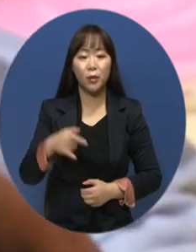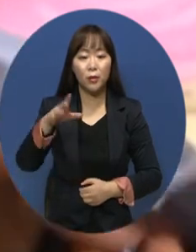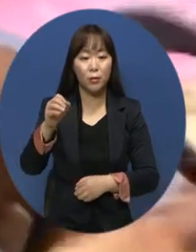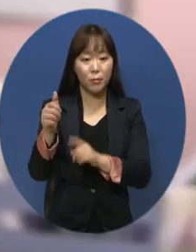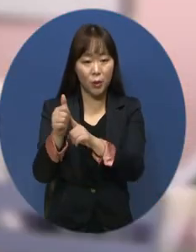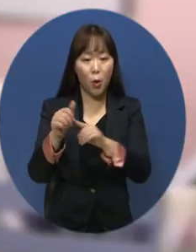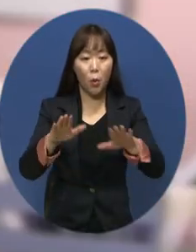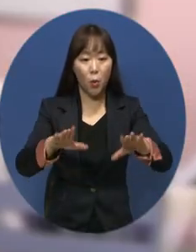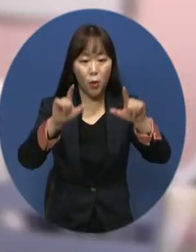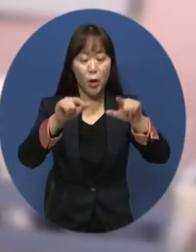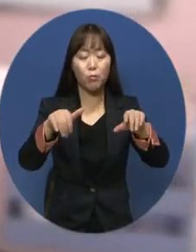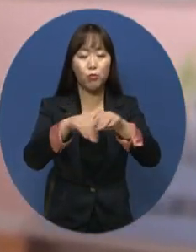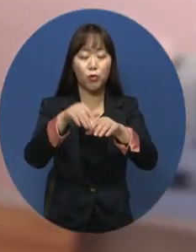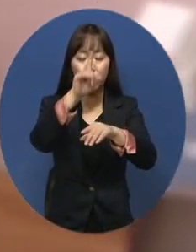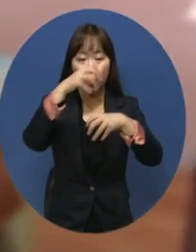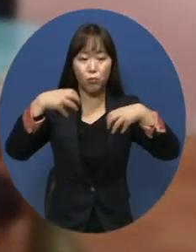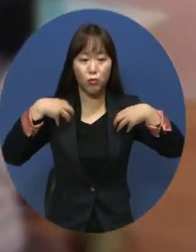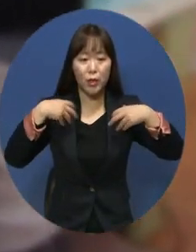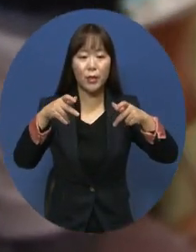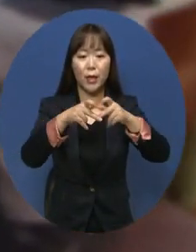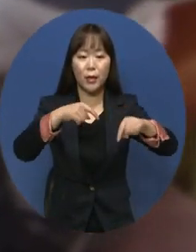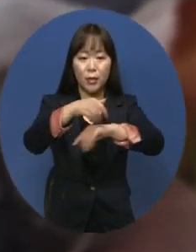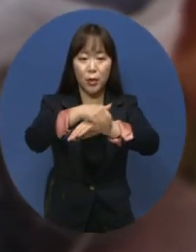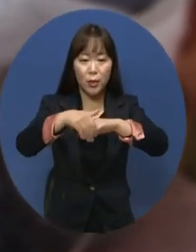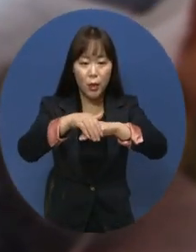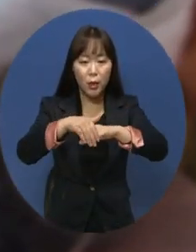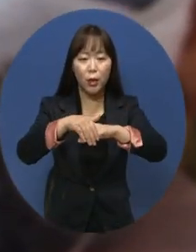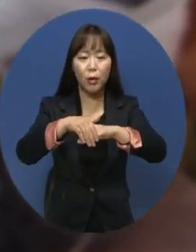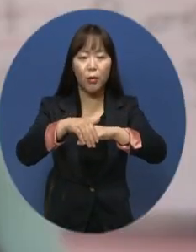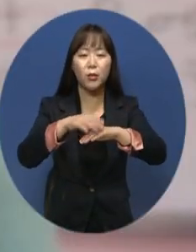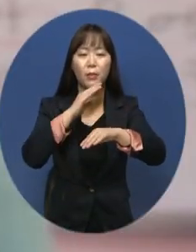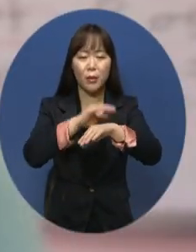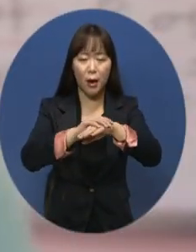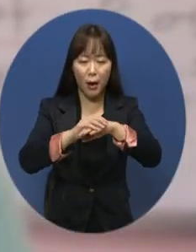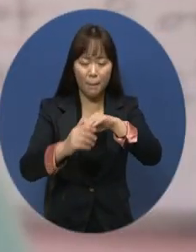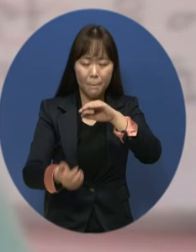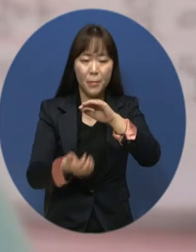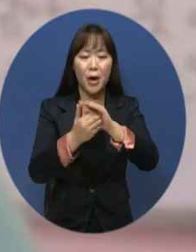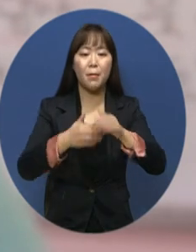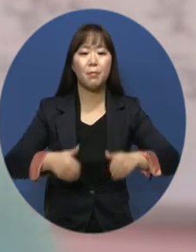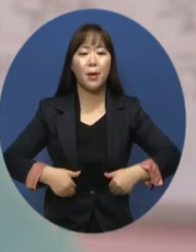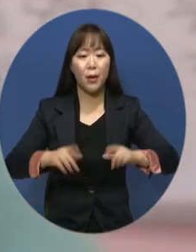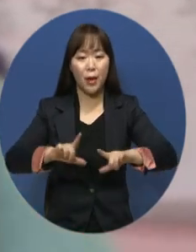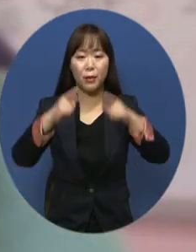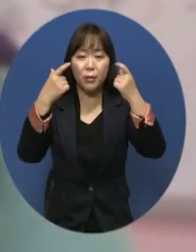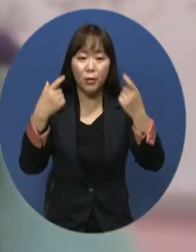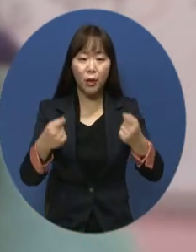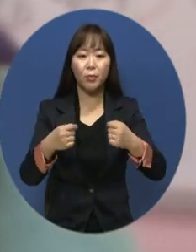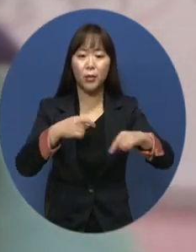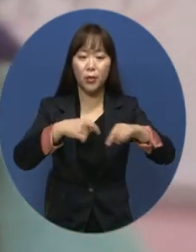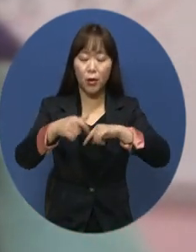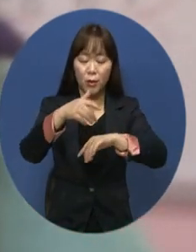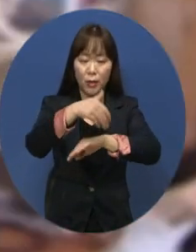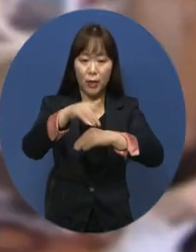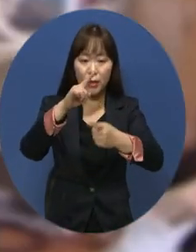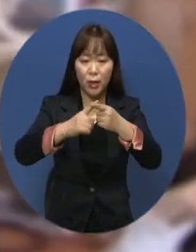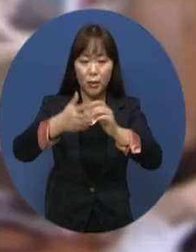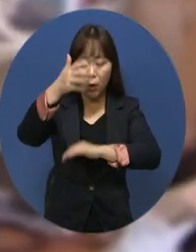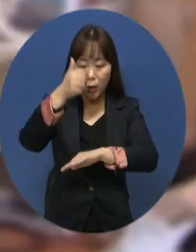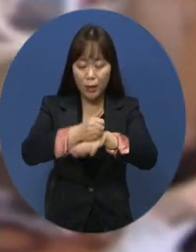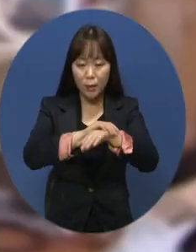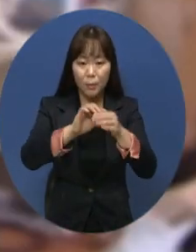올해는 문제 인 정부의 장애인 정책이 유종의 미를 거두어야 하는 해 라며 정책 성과가 나타나